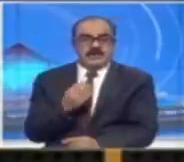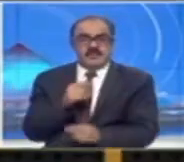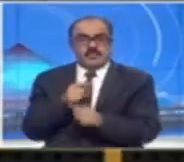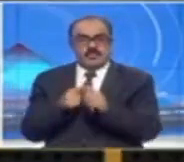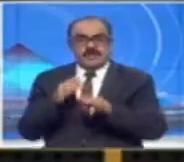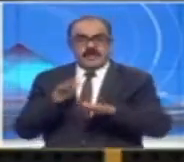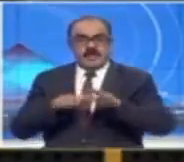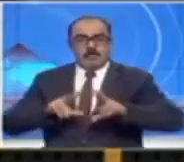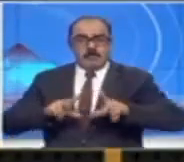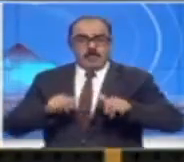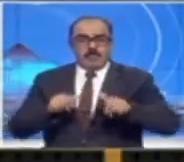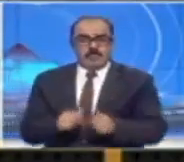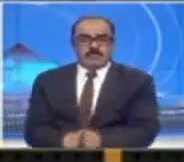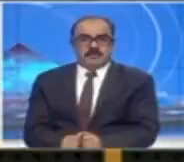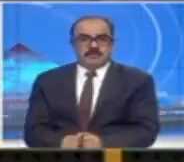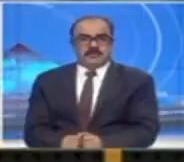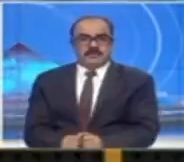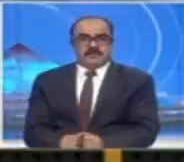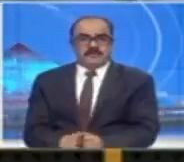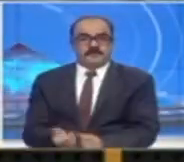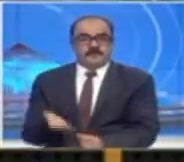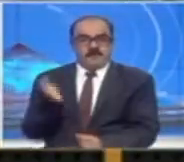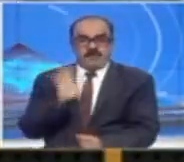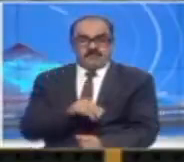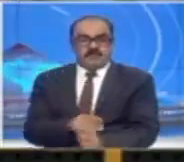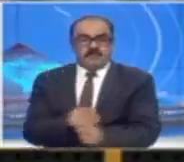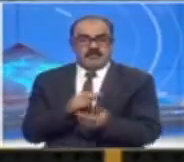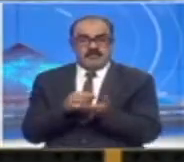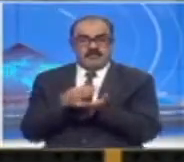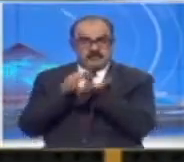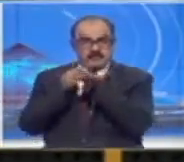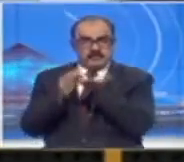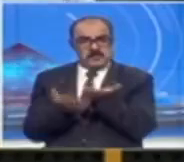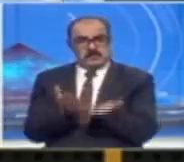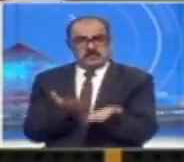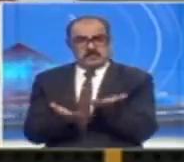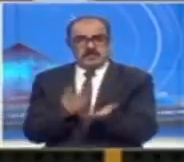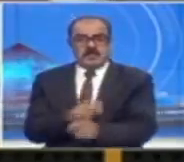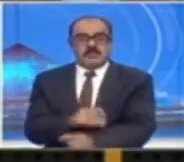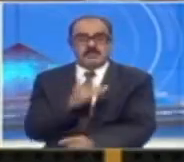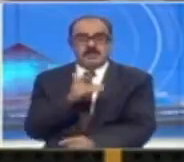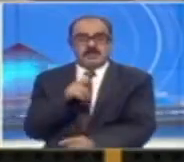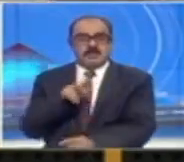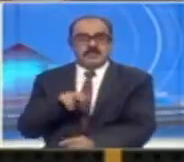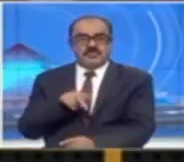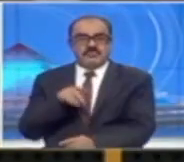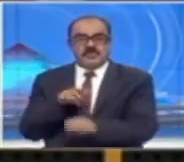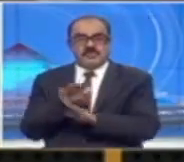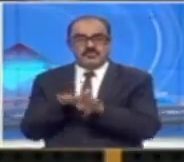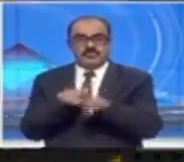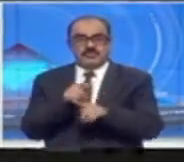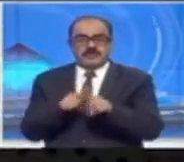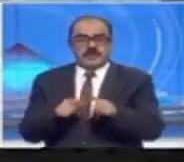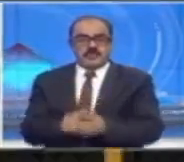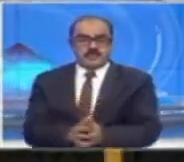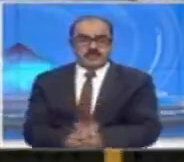635.5 كيلوغرام من نبات البانجو المخدر وكمية من مخدر الهروين قاربت على 118.5